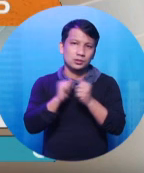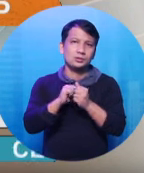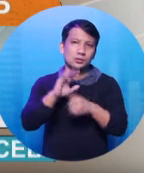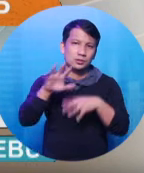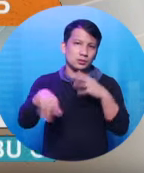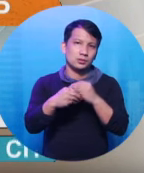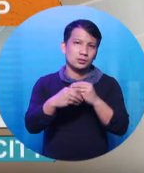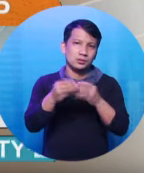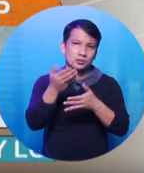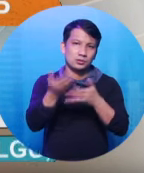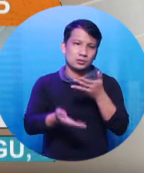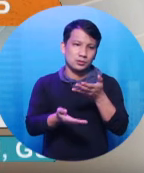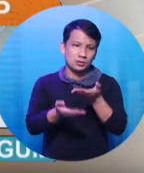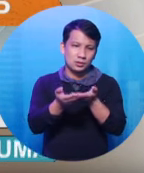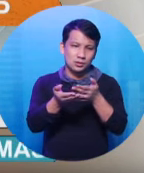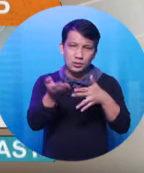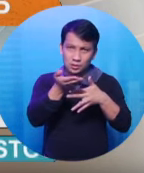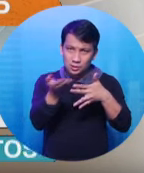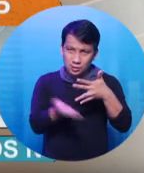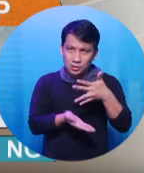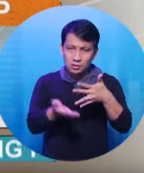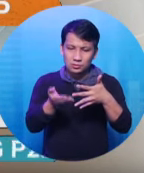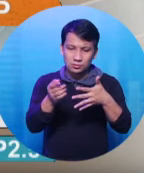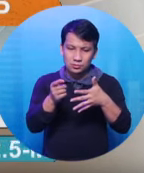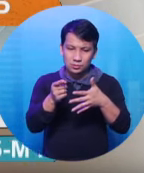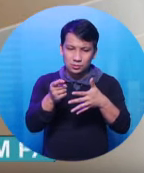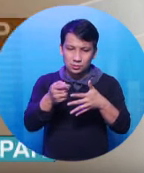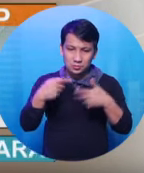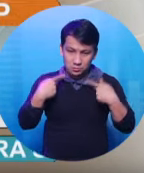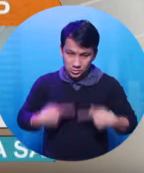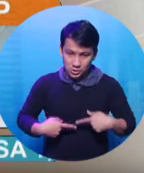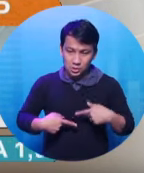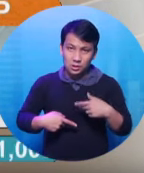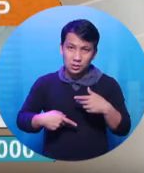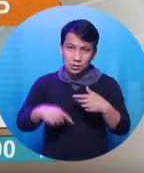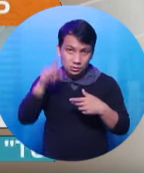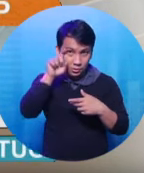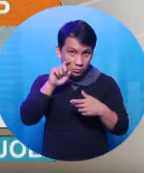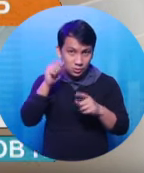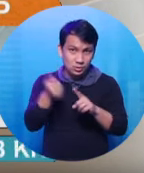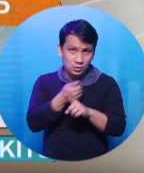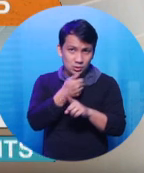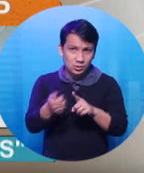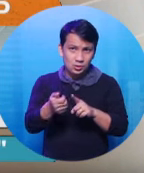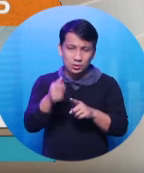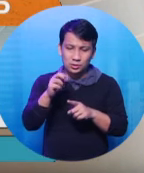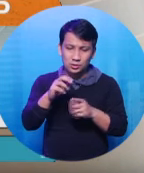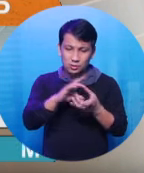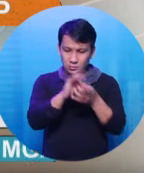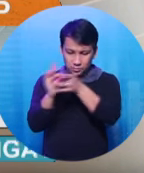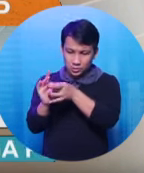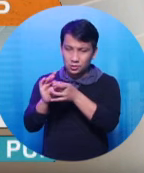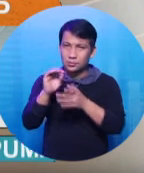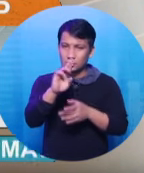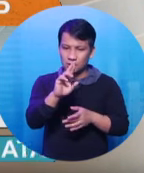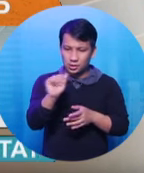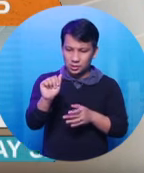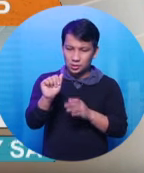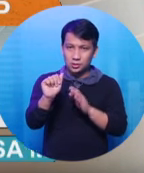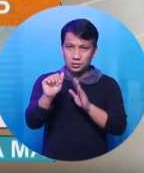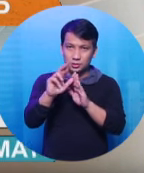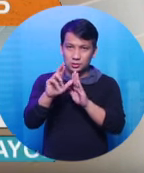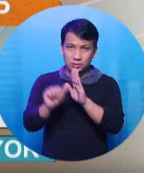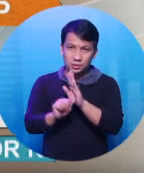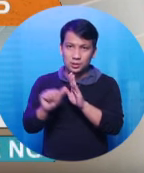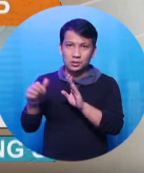Kasama na rin po yun, sir. Physical po, physical and sexual abuse po ang aming kinaption doon. Pero RA 92 po, 9262, pasok na po